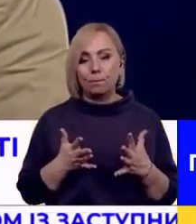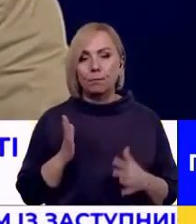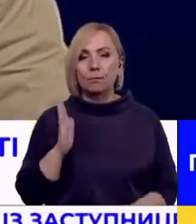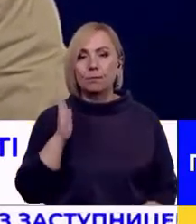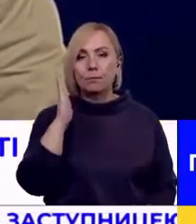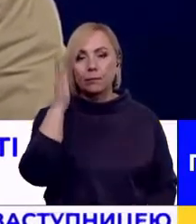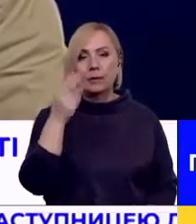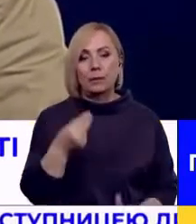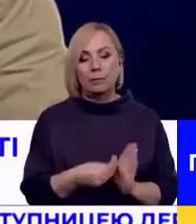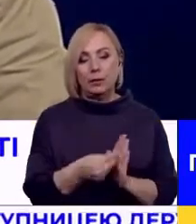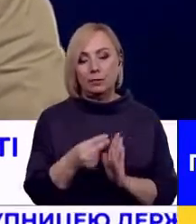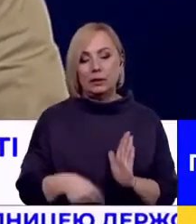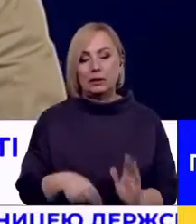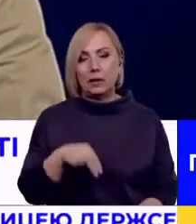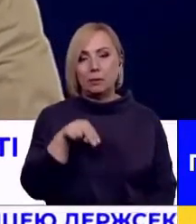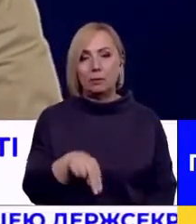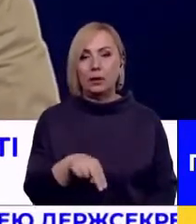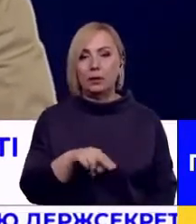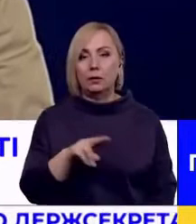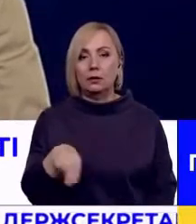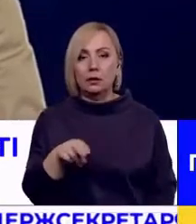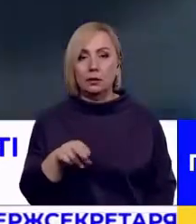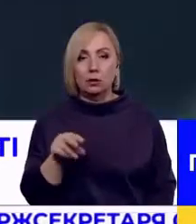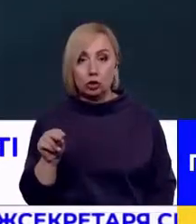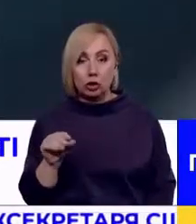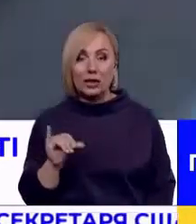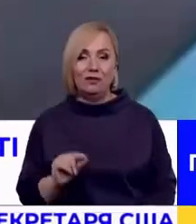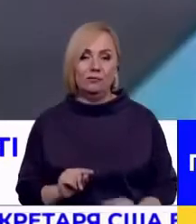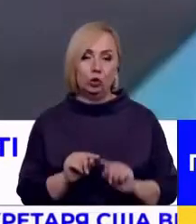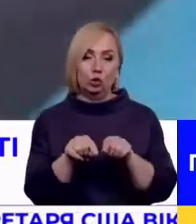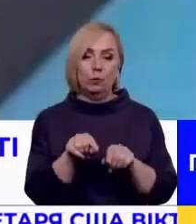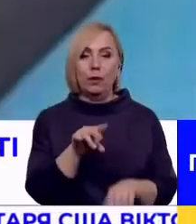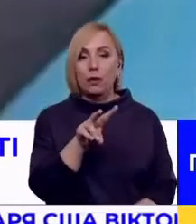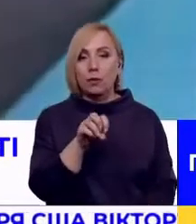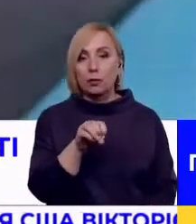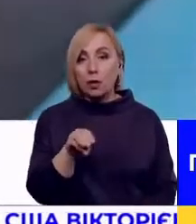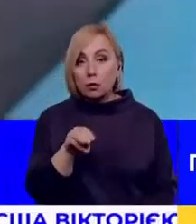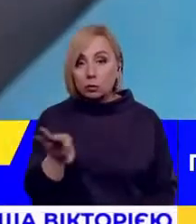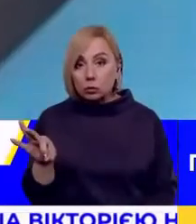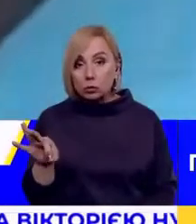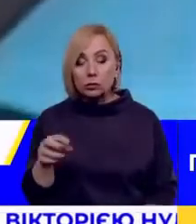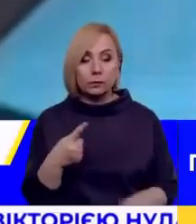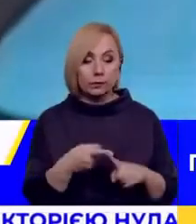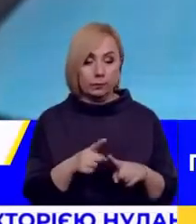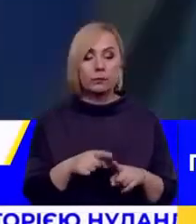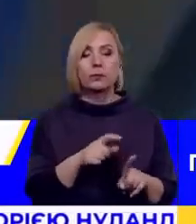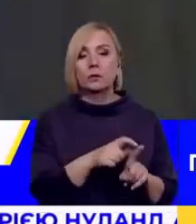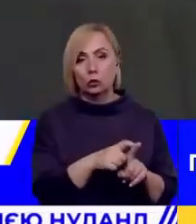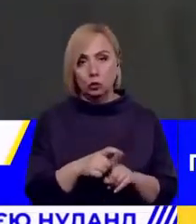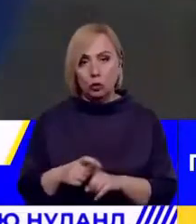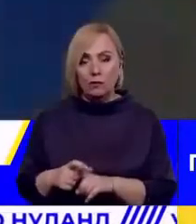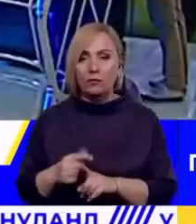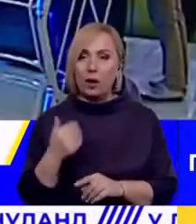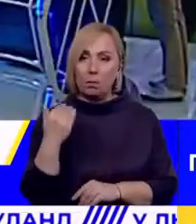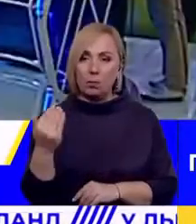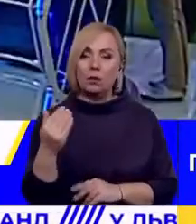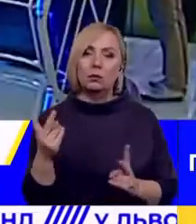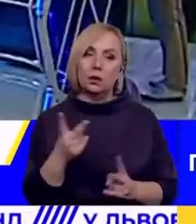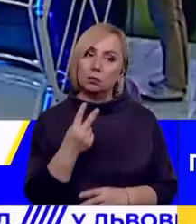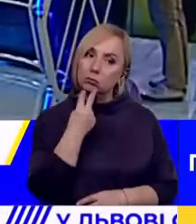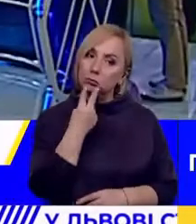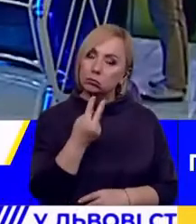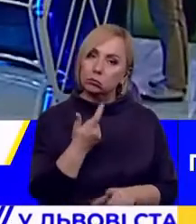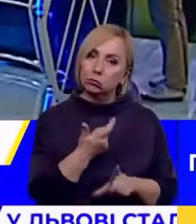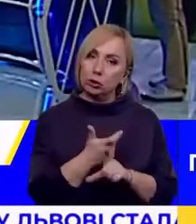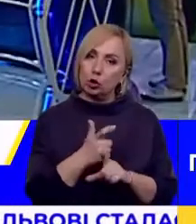перспектива підписання ПДЧ і вступу до НАТО. Тому от за цими словами Столтенберга, як на мене, потрібно все ж таки дивитися більш